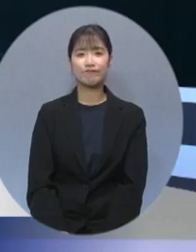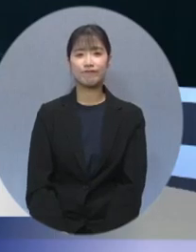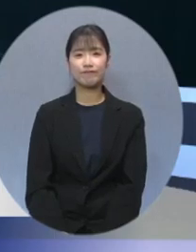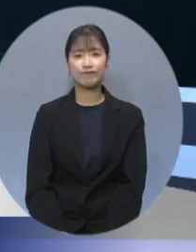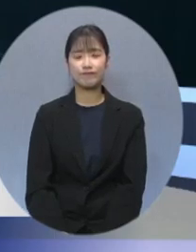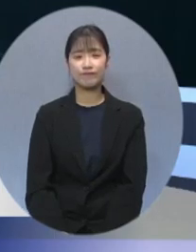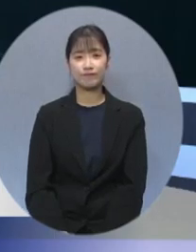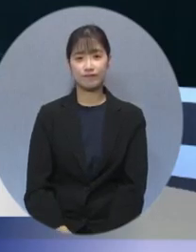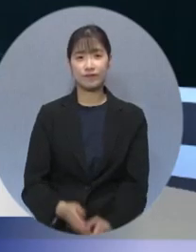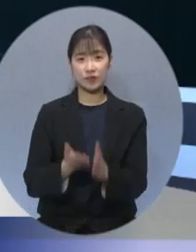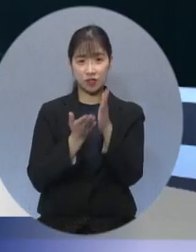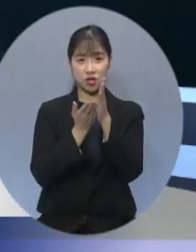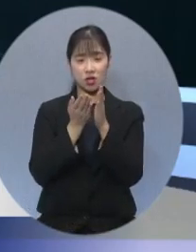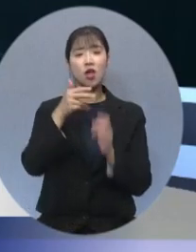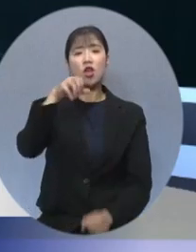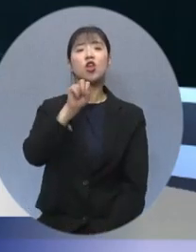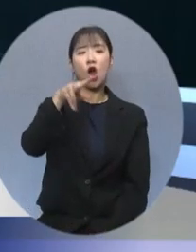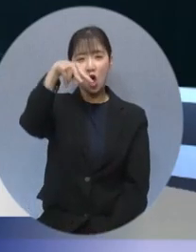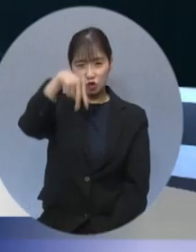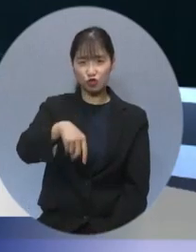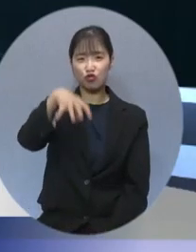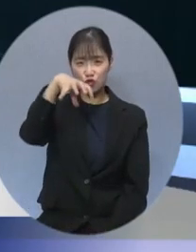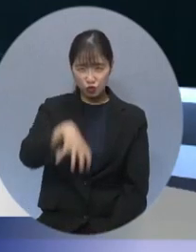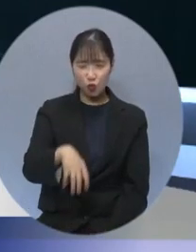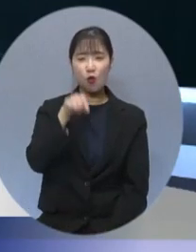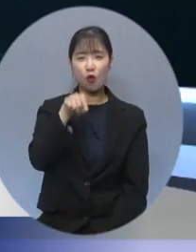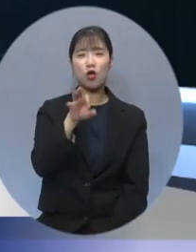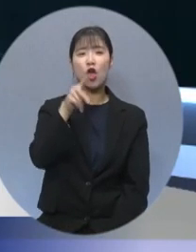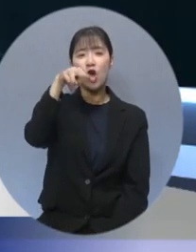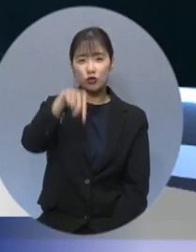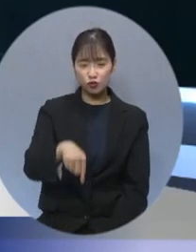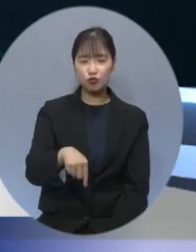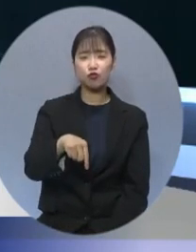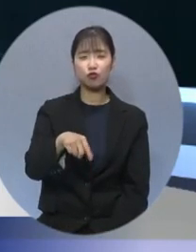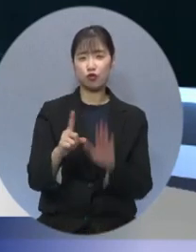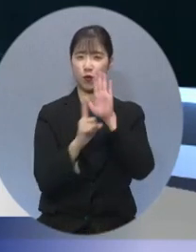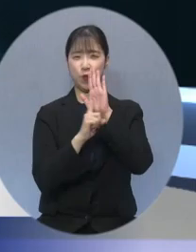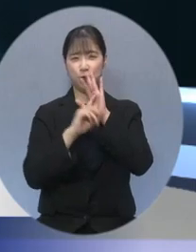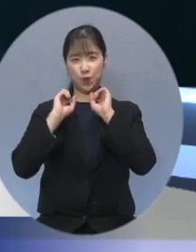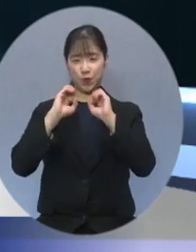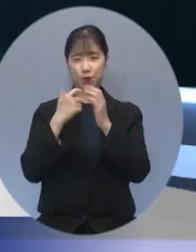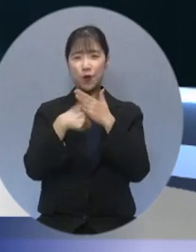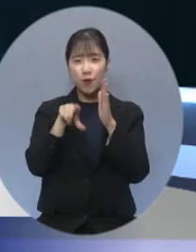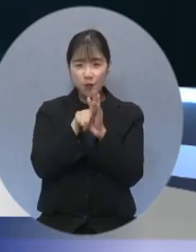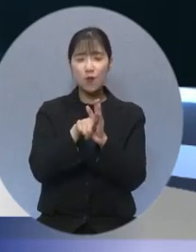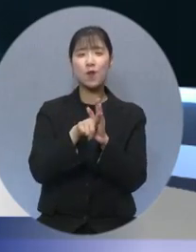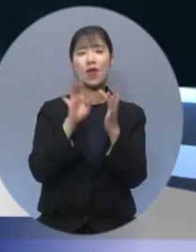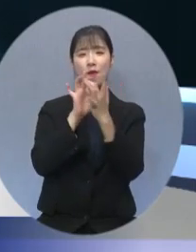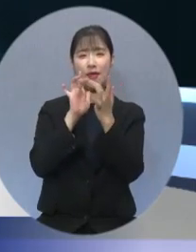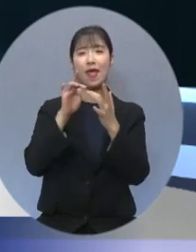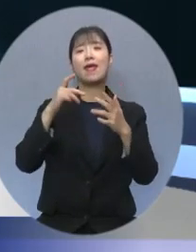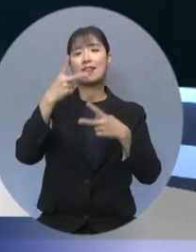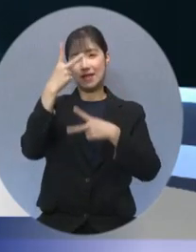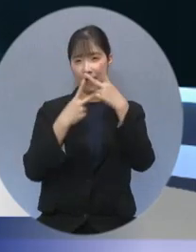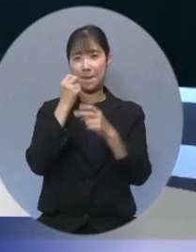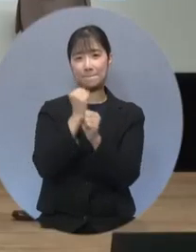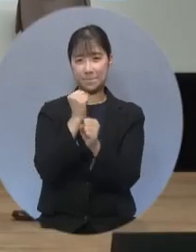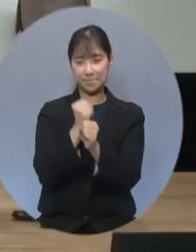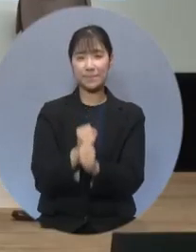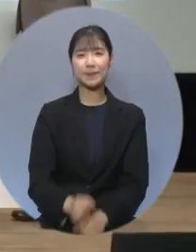전남 여수시가 여수 관광 을 널리 알리기 위해 제작한 웹드라마 윤슬 시사회 를 개최했습니다